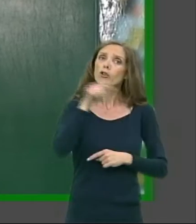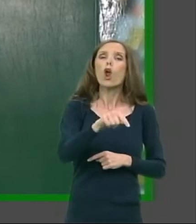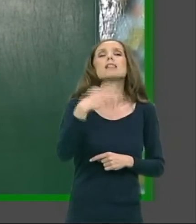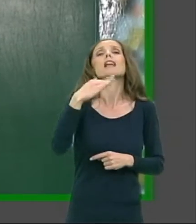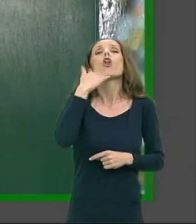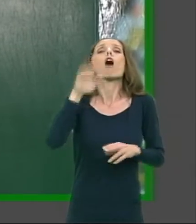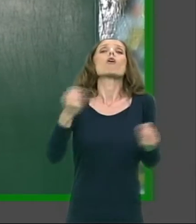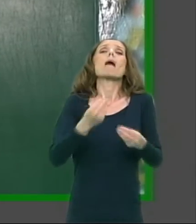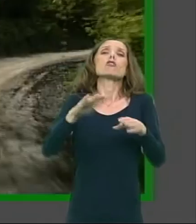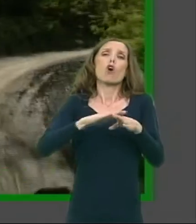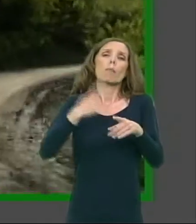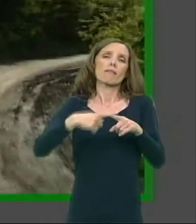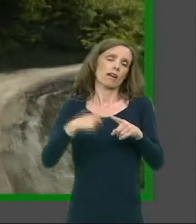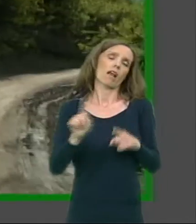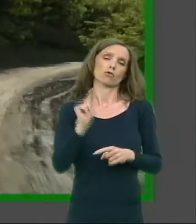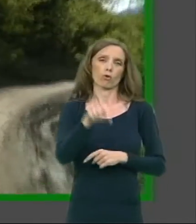opravdan razlog, naravno.